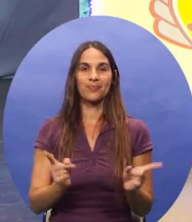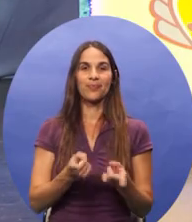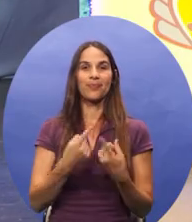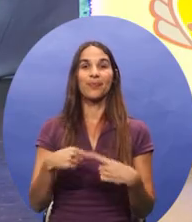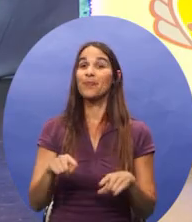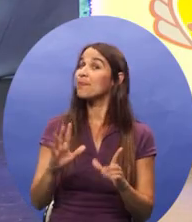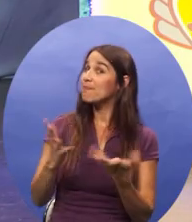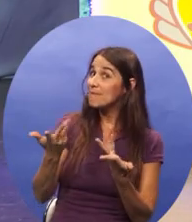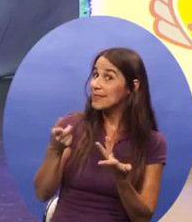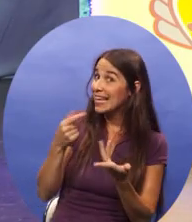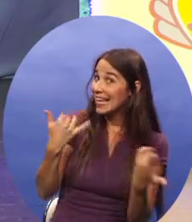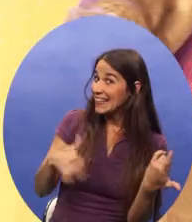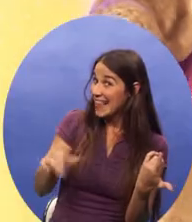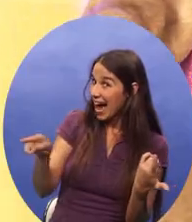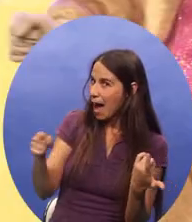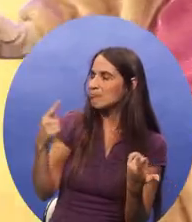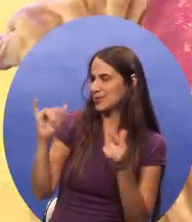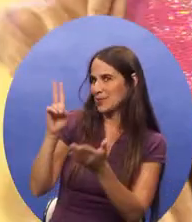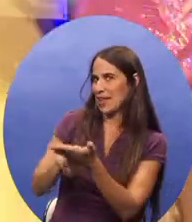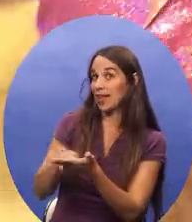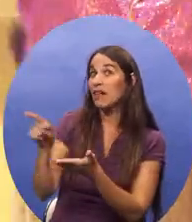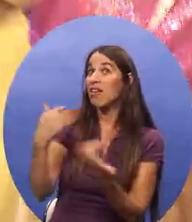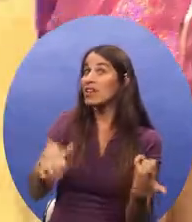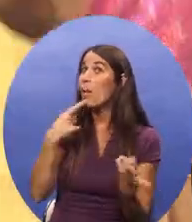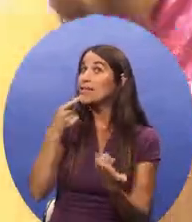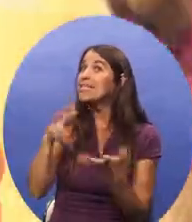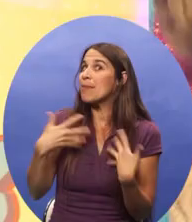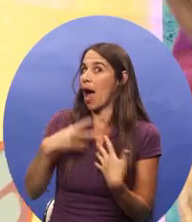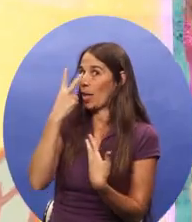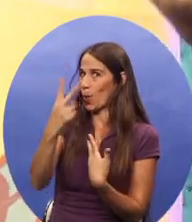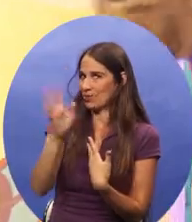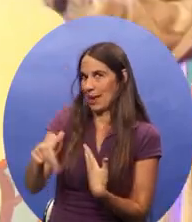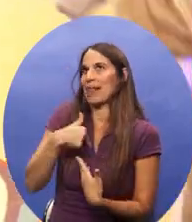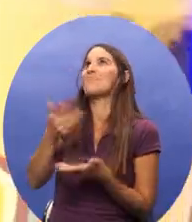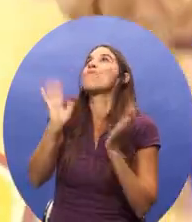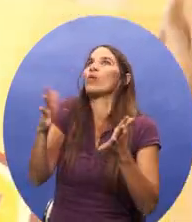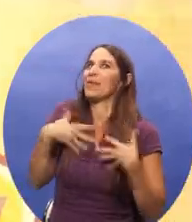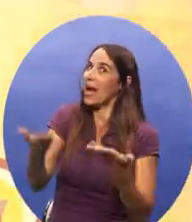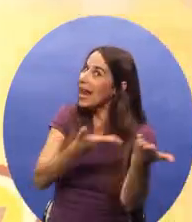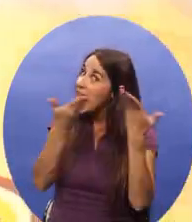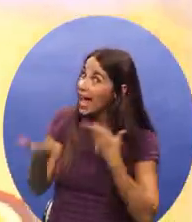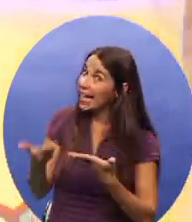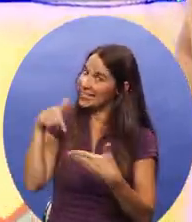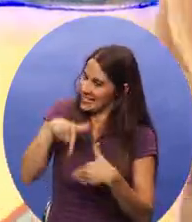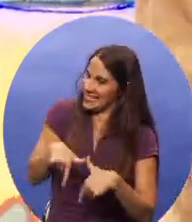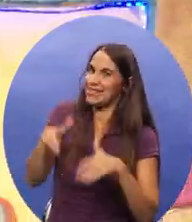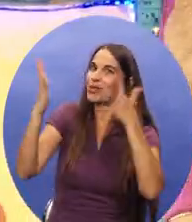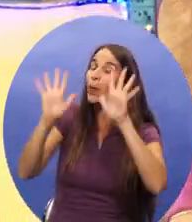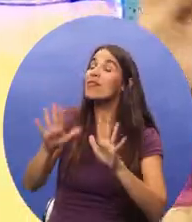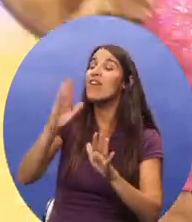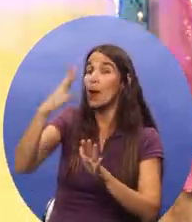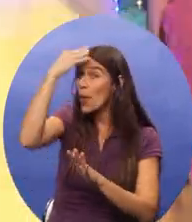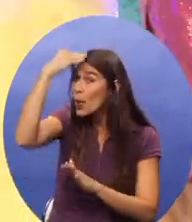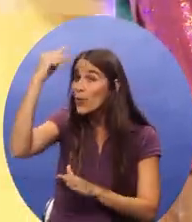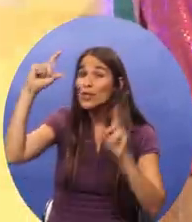בטח גיטרה! הגיטרה אומרת שהיא מאוד שמחה לראות אותך. גם אני כמובן מאוד שמח לארח אותך אצלי בתוכנית, וגם לולו